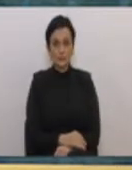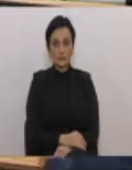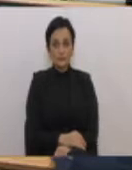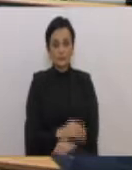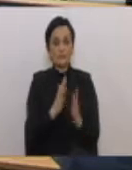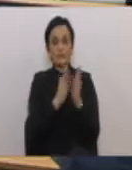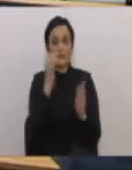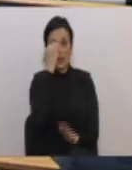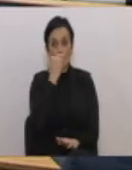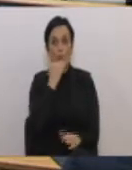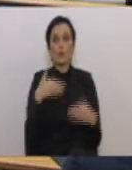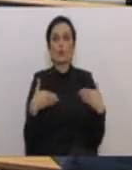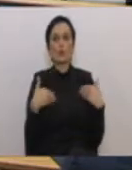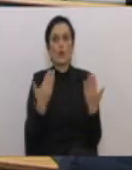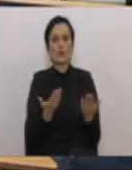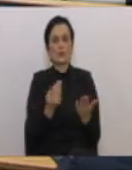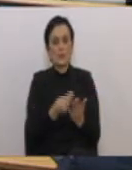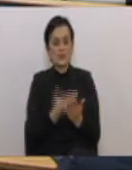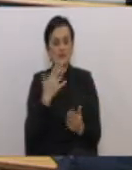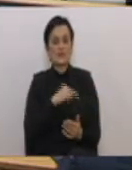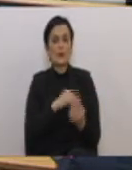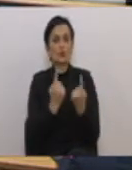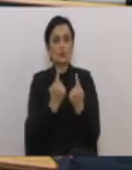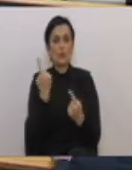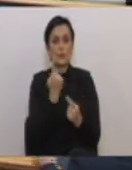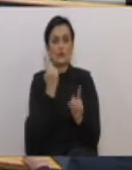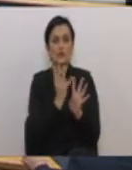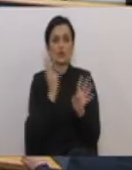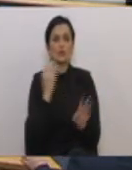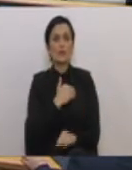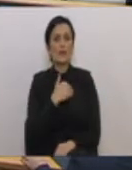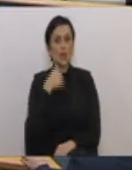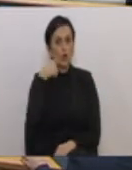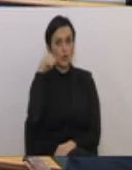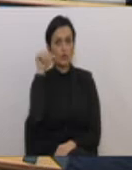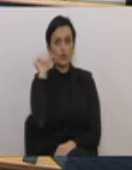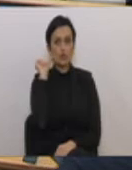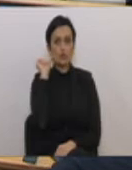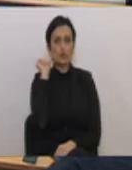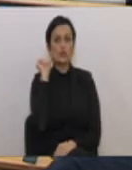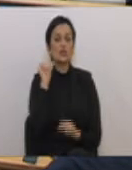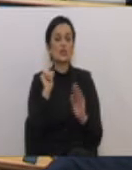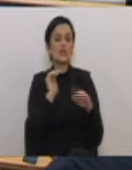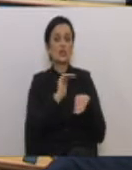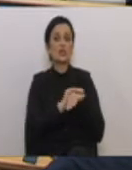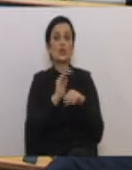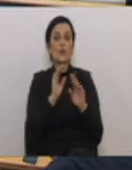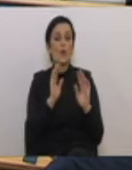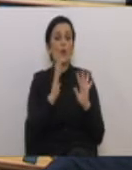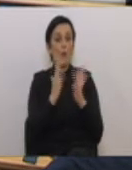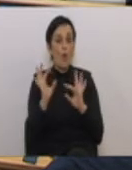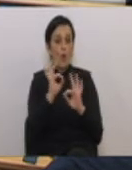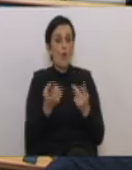Დიდი მადლობა, მოგესალმებით უფასო კოლეგებო. პირველ რიგში მინდა გუშინდელ მოვლენებს გამოეხმაურო